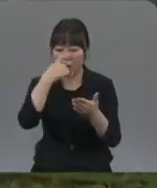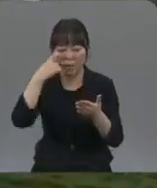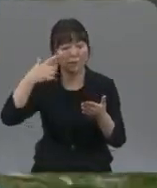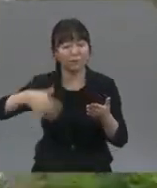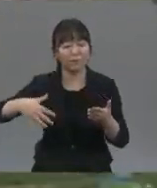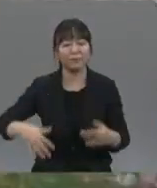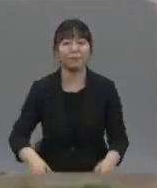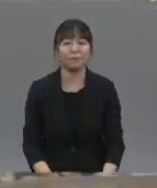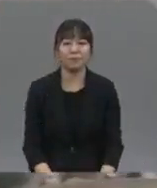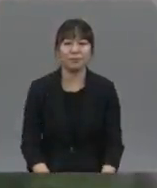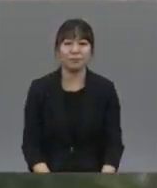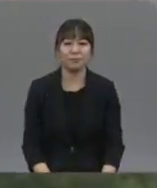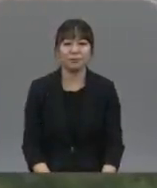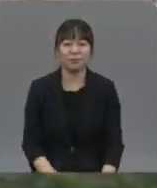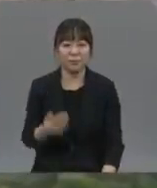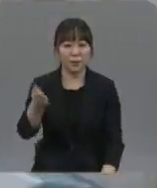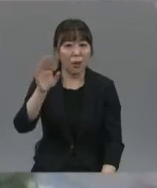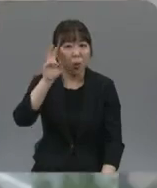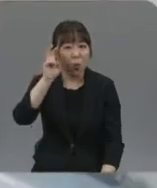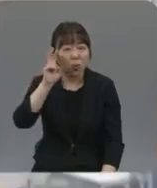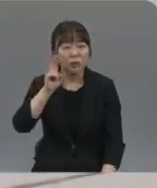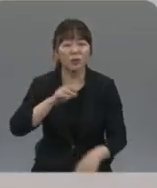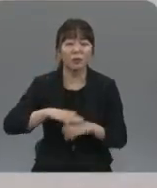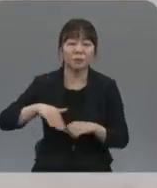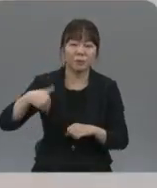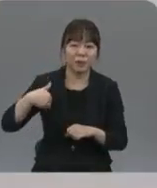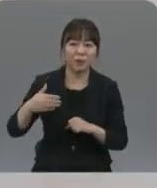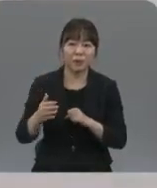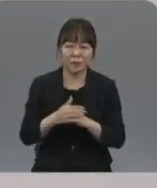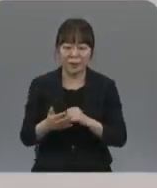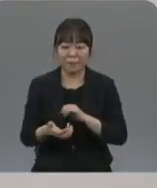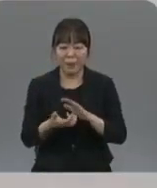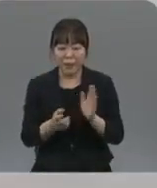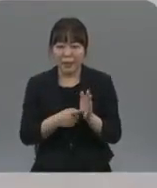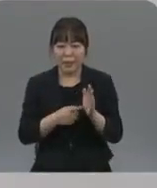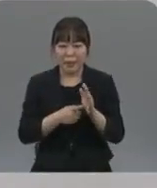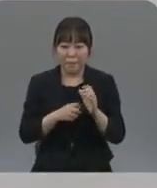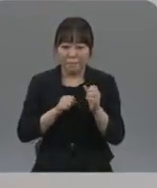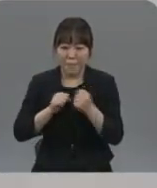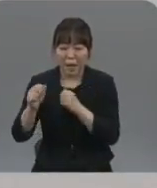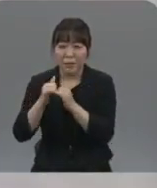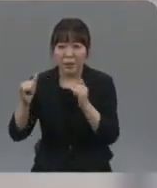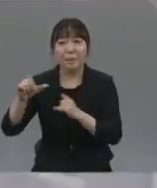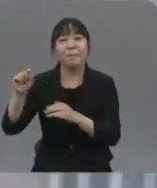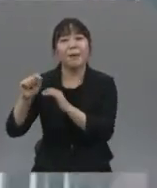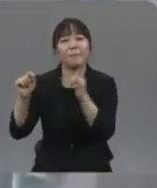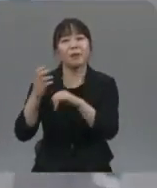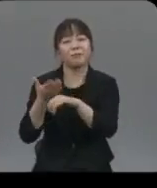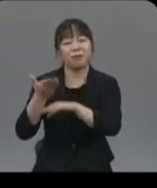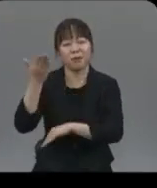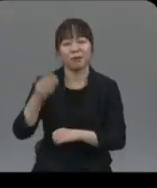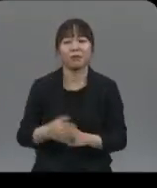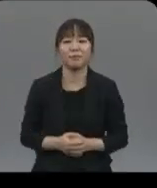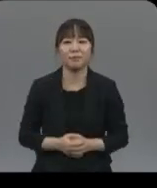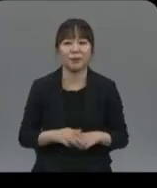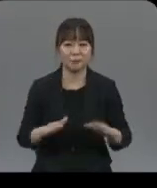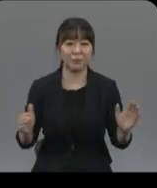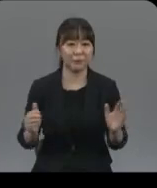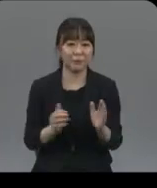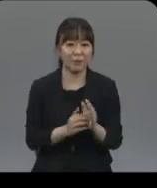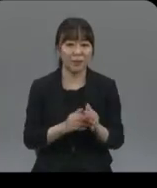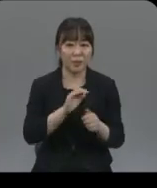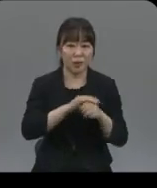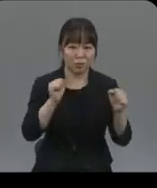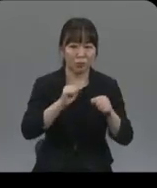юге в центральных районах Республики Корея эвакуированы 10641 человек по данным центрального